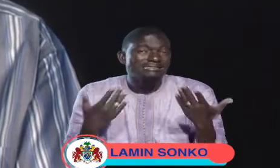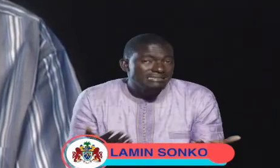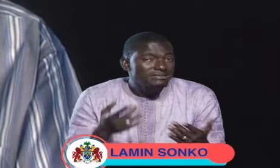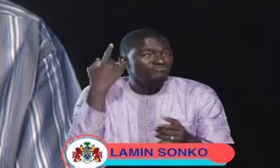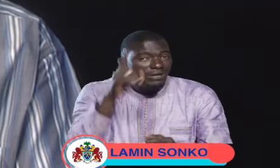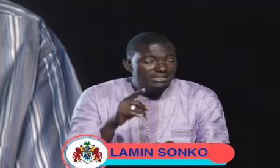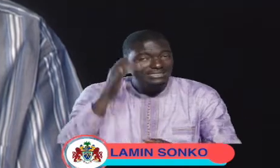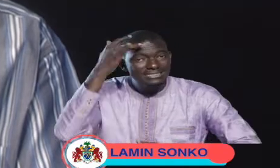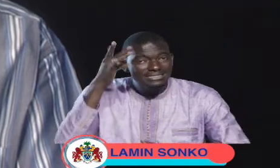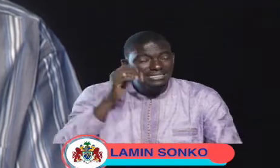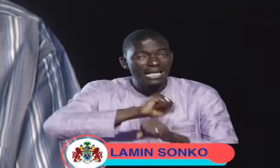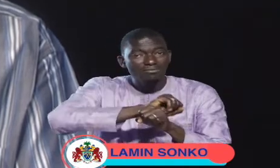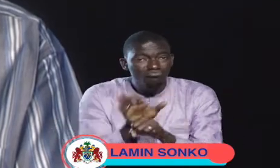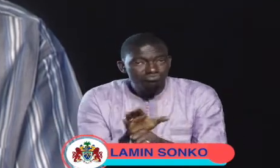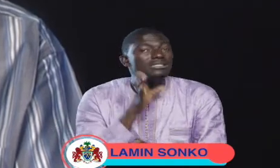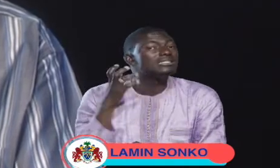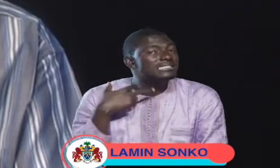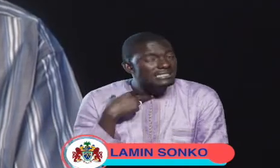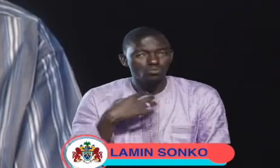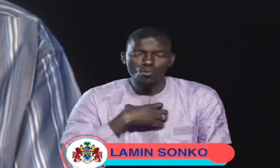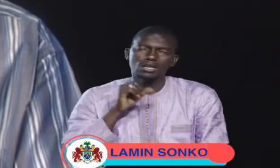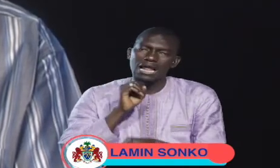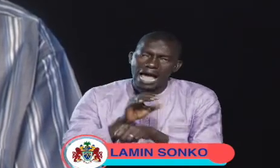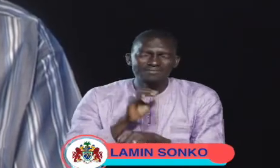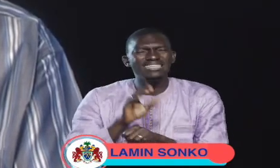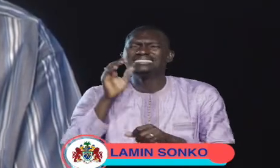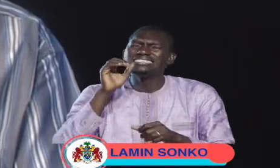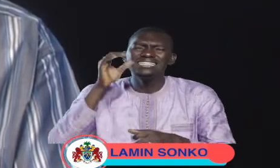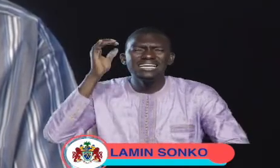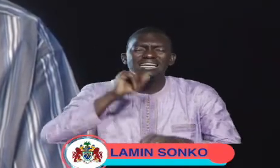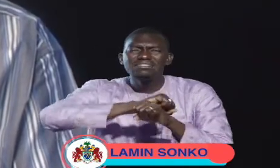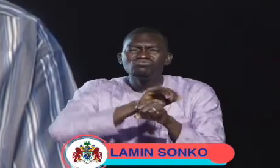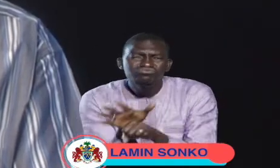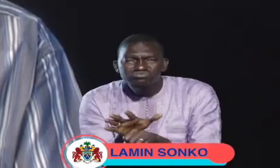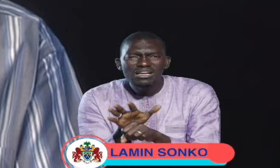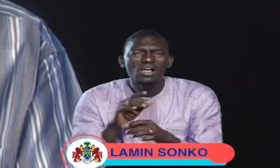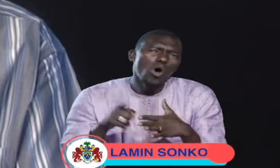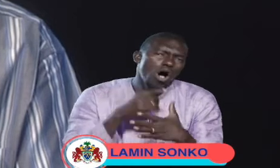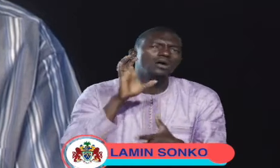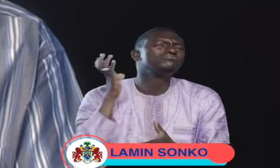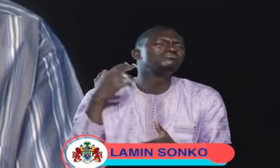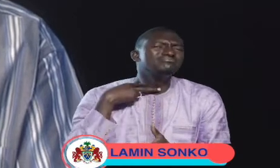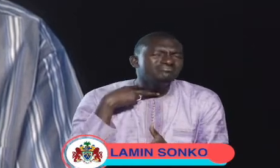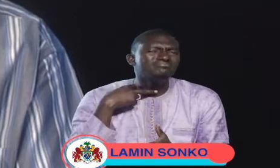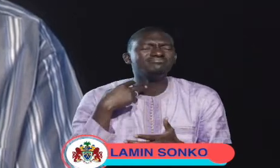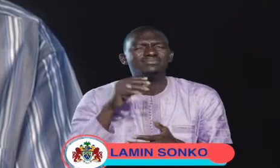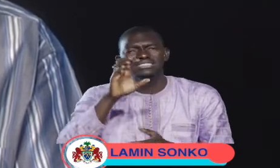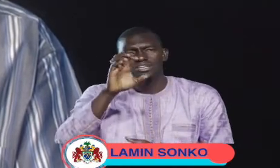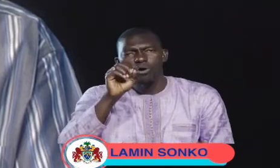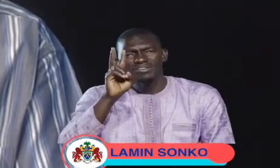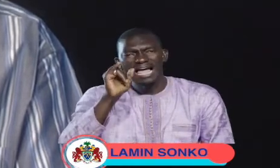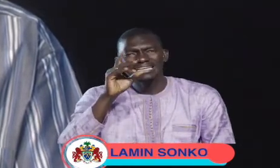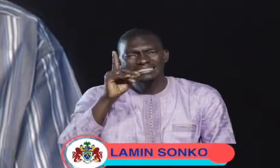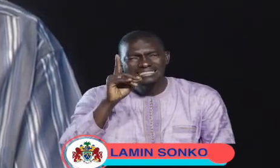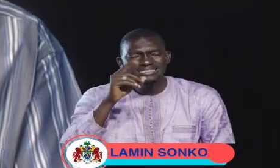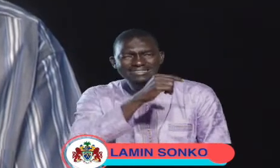ñun kura ngode nsa fo mole follow ñun coronavirus wala covid 19 mi ya lonko WHO dunia